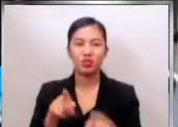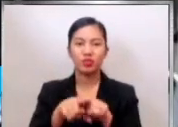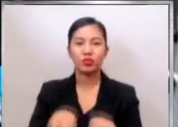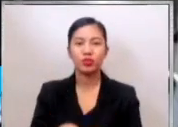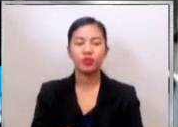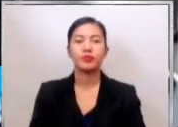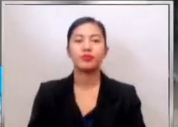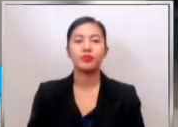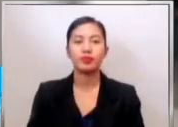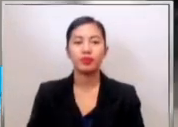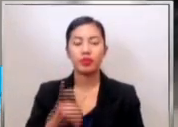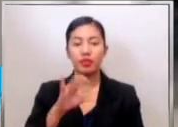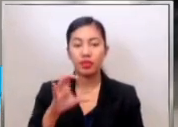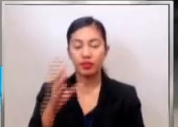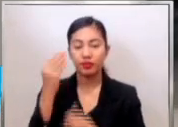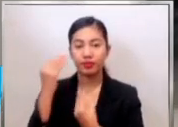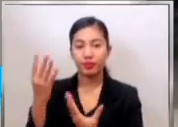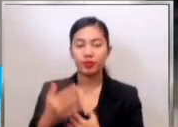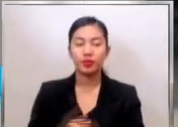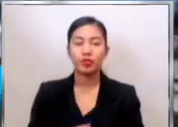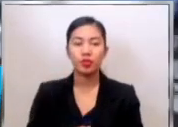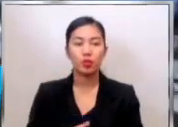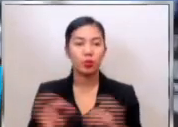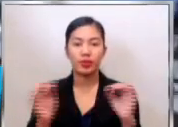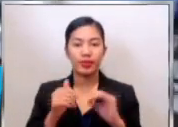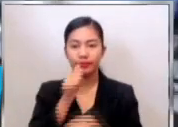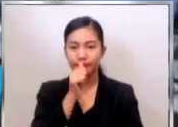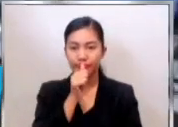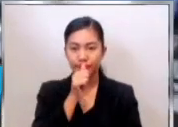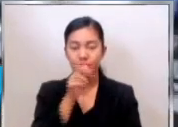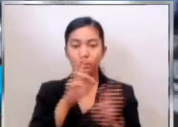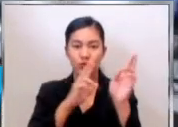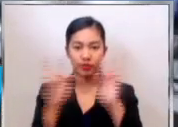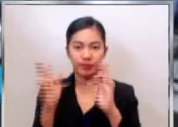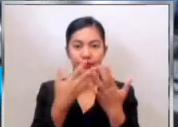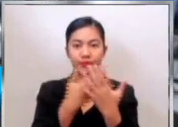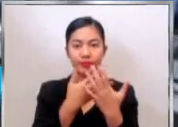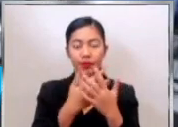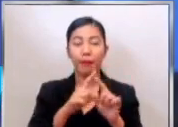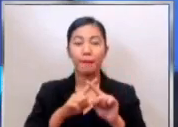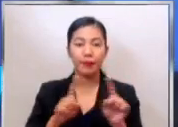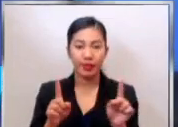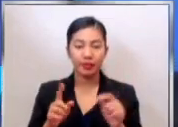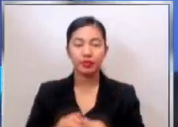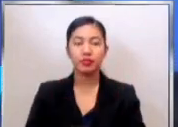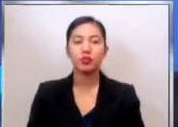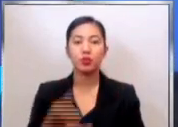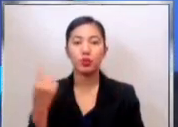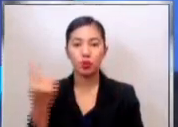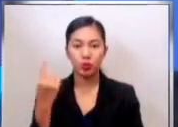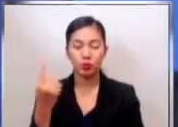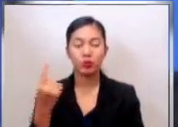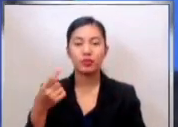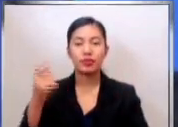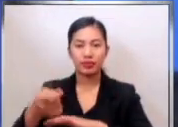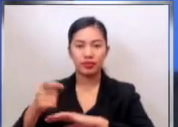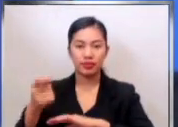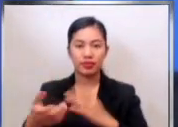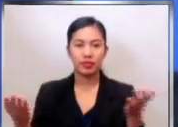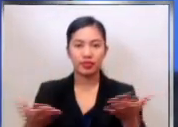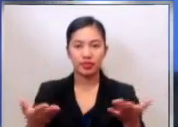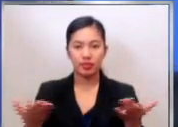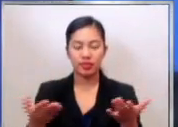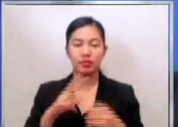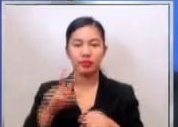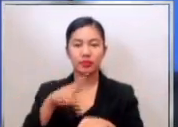niya sa ICC na wala siyang itinatago at handang makulong pero sa pamamagitan lang daw ng Korte ng Pilipinas.